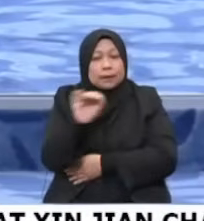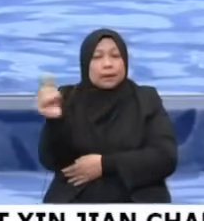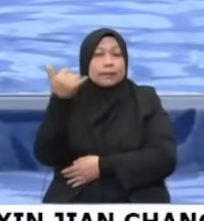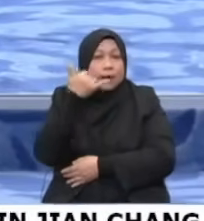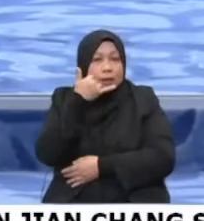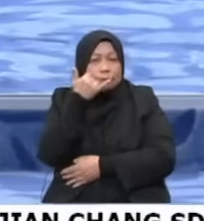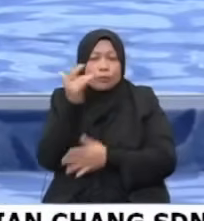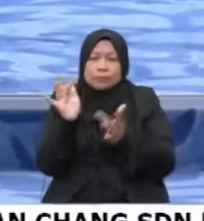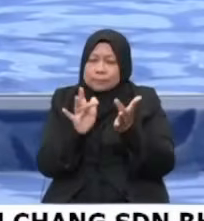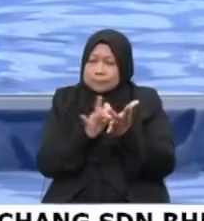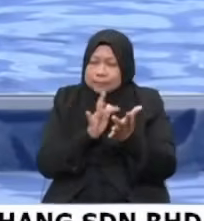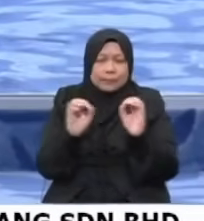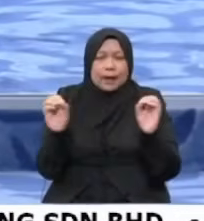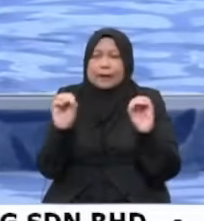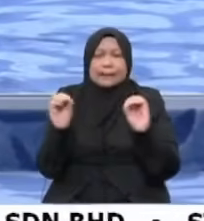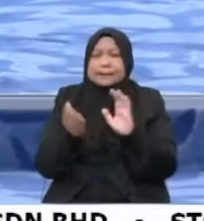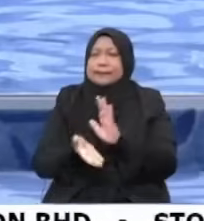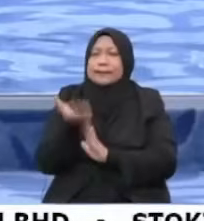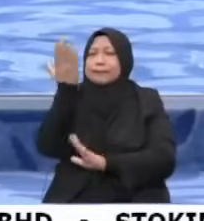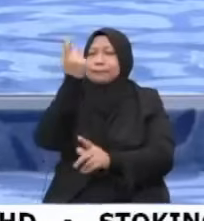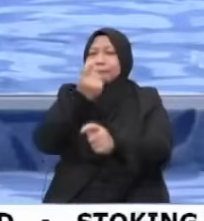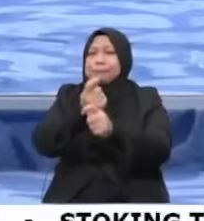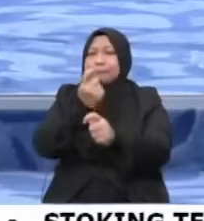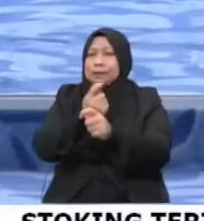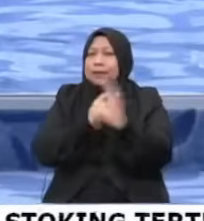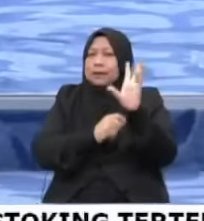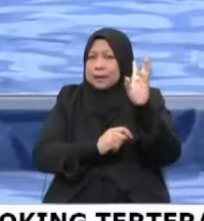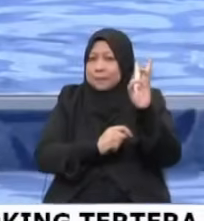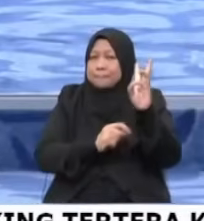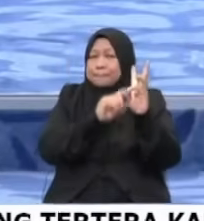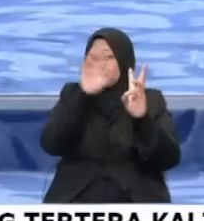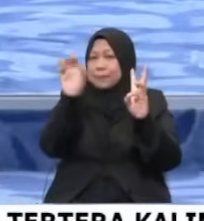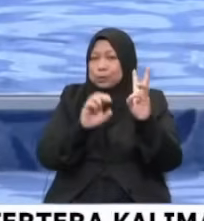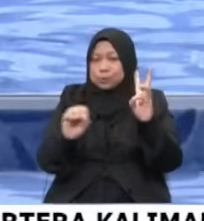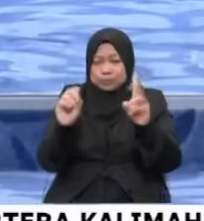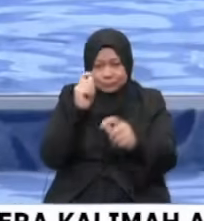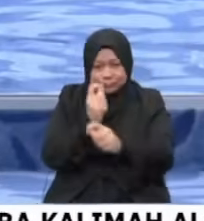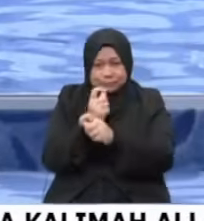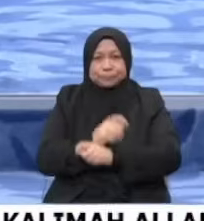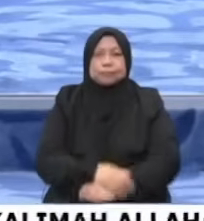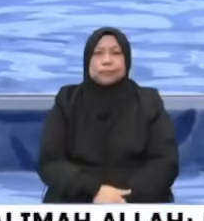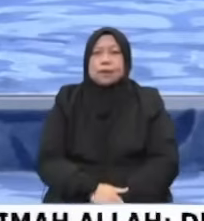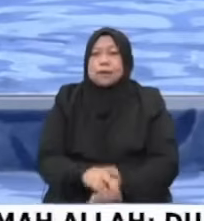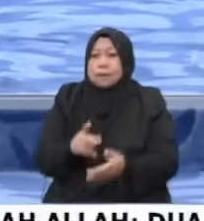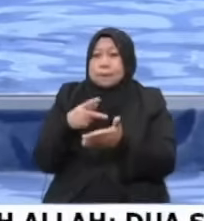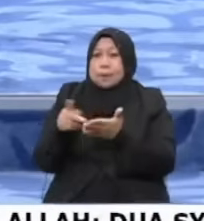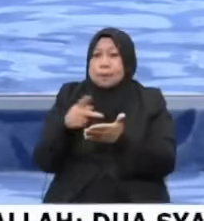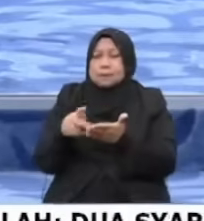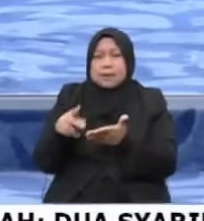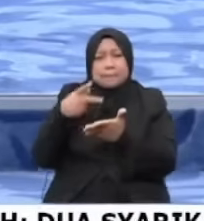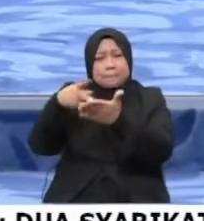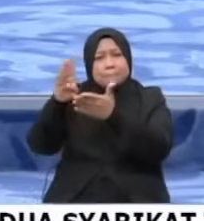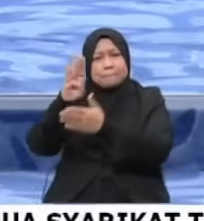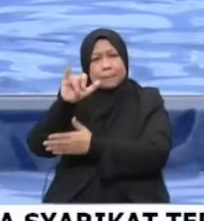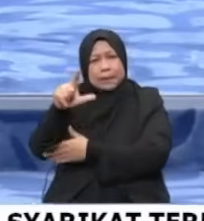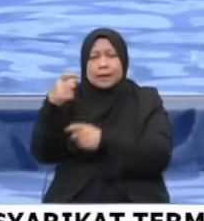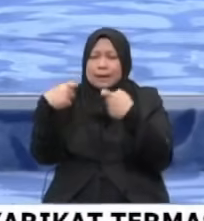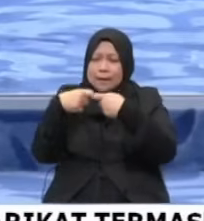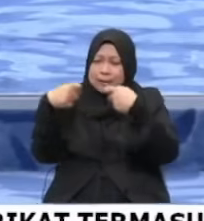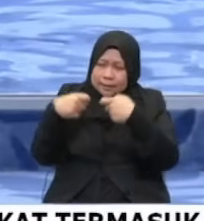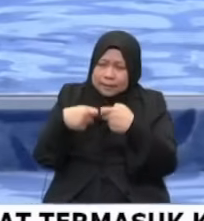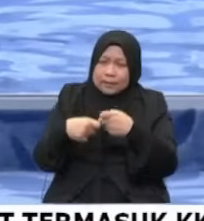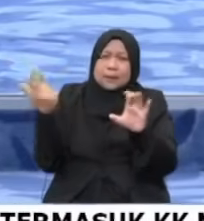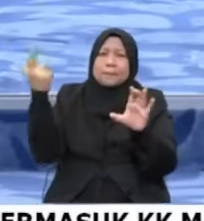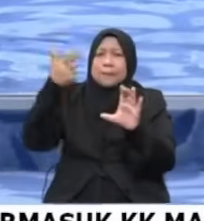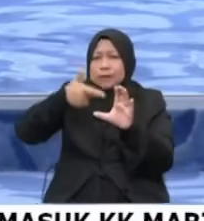telekomunikasi tidak dinaikkan kekal pada 6% perbelanjaan utiliti seperti air